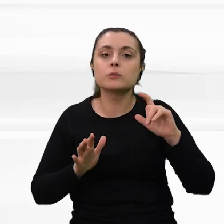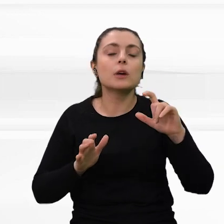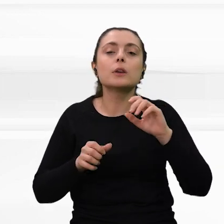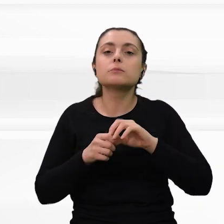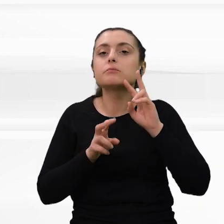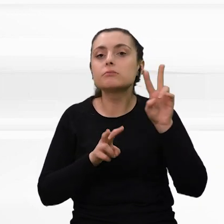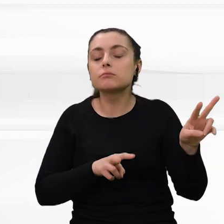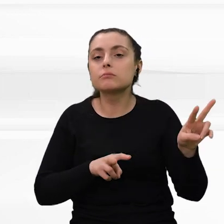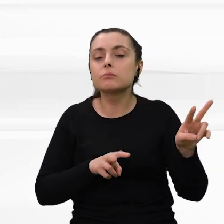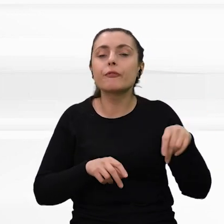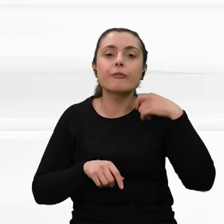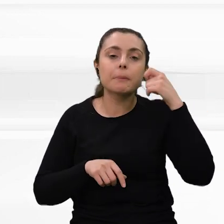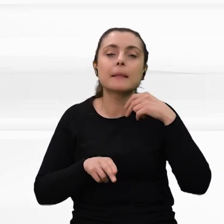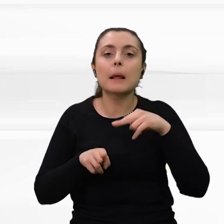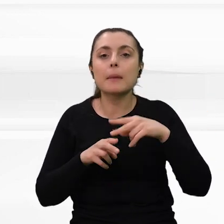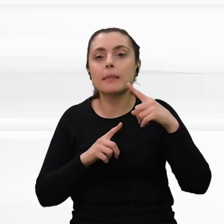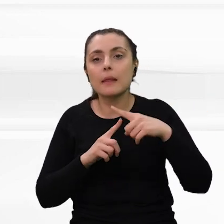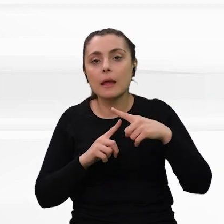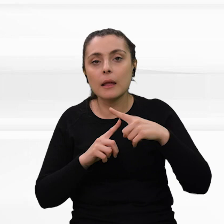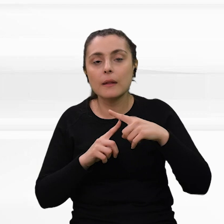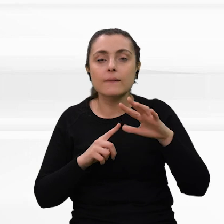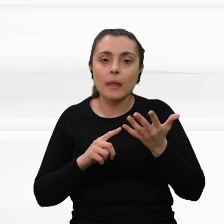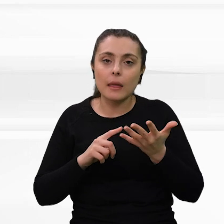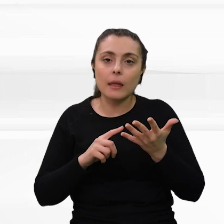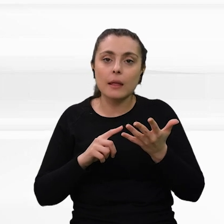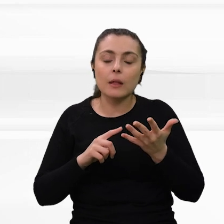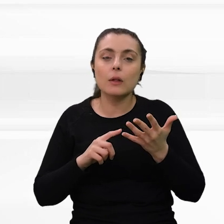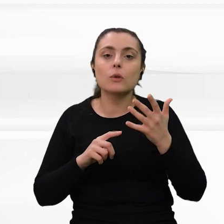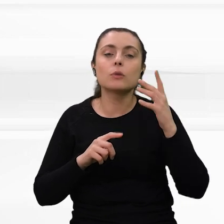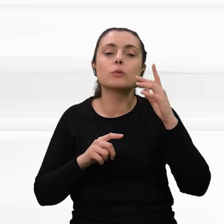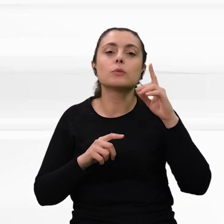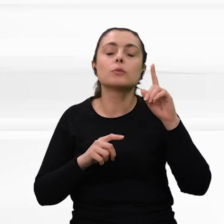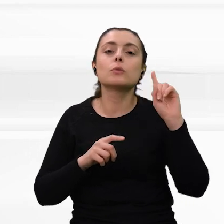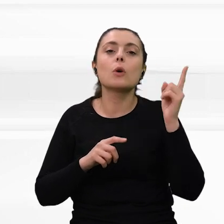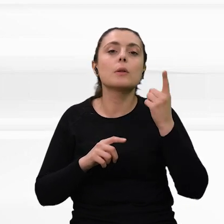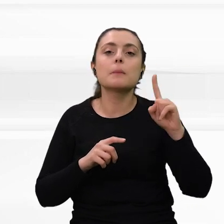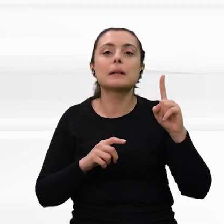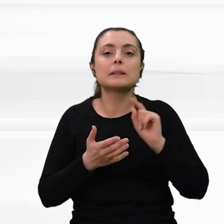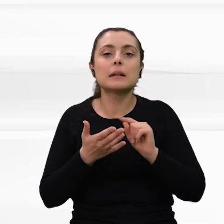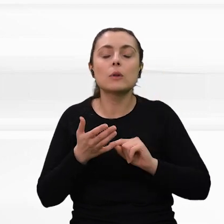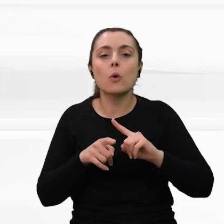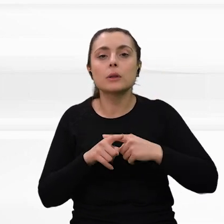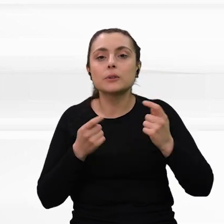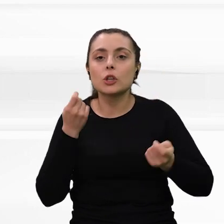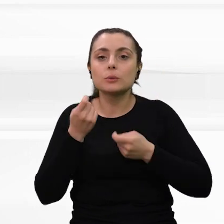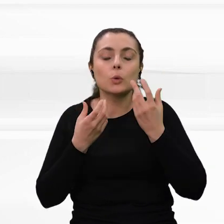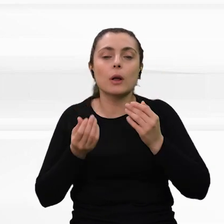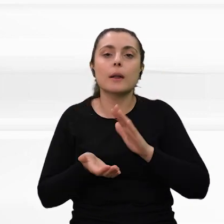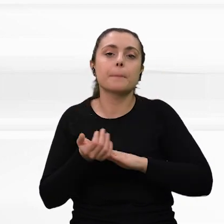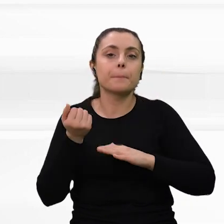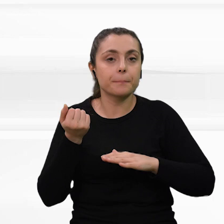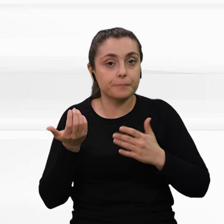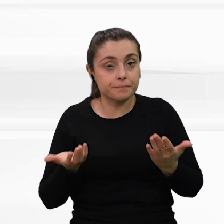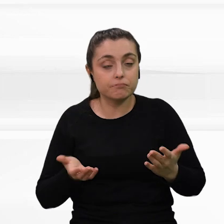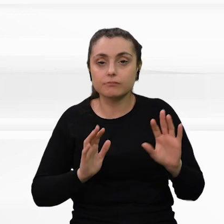C seçeneğinde bakalım film Kemal Tahir ve yönetmen senaristin ortak bir çalışması olarak